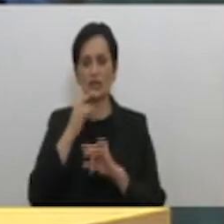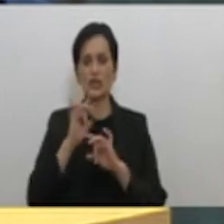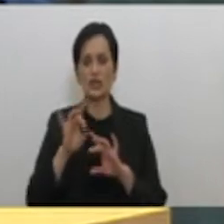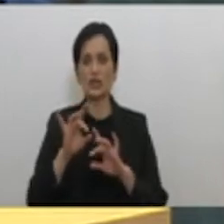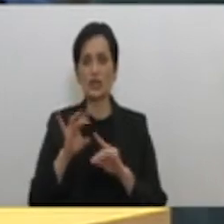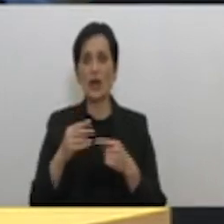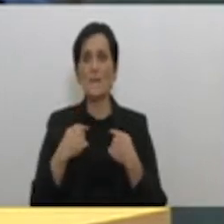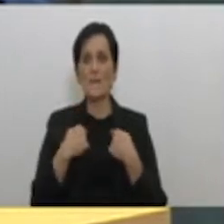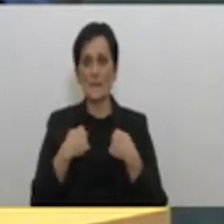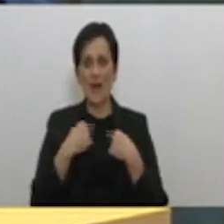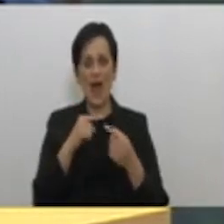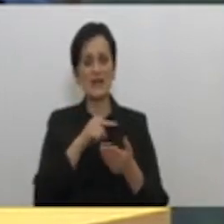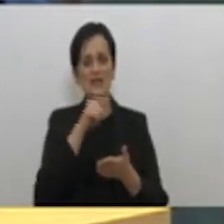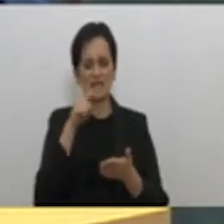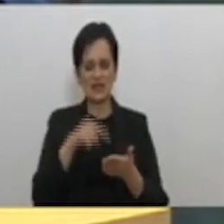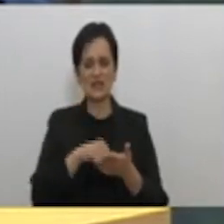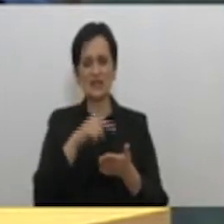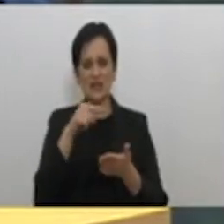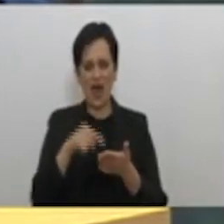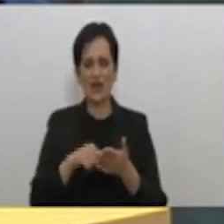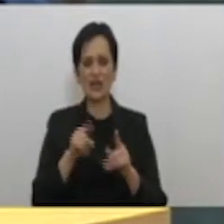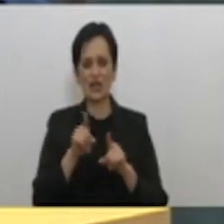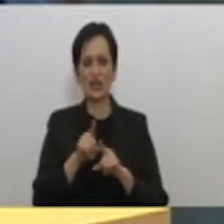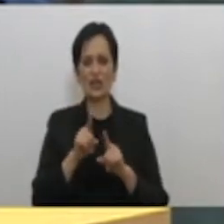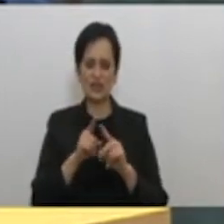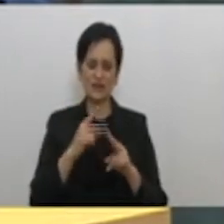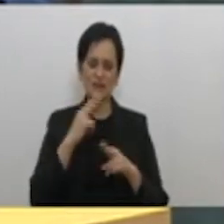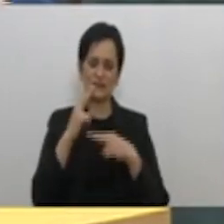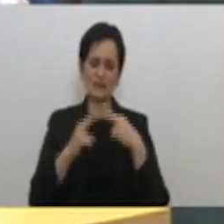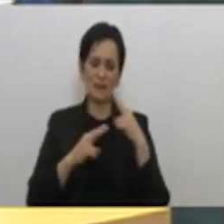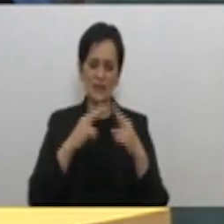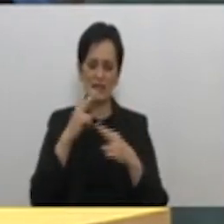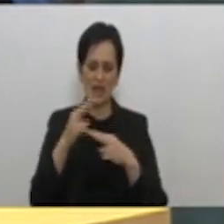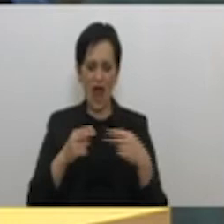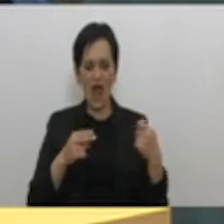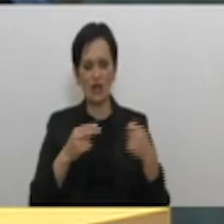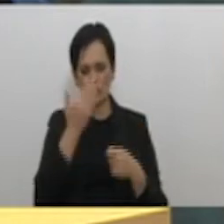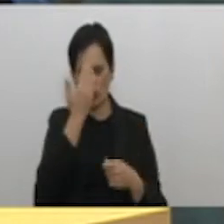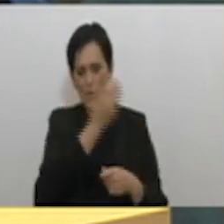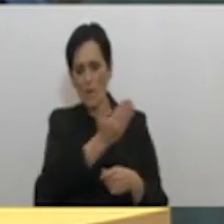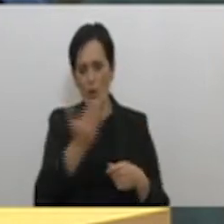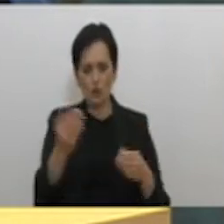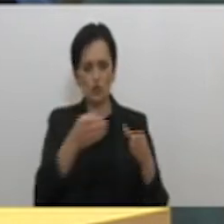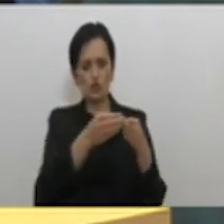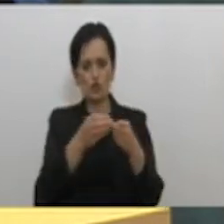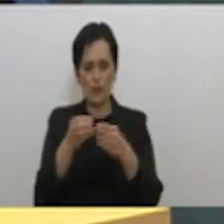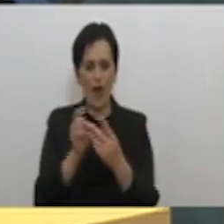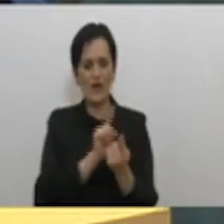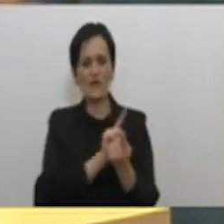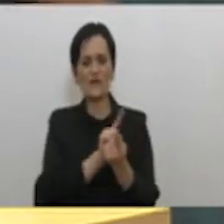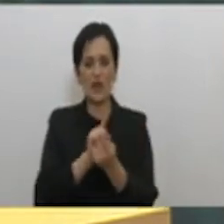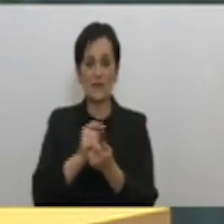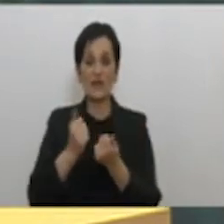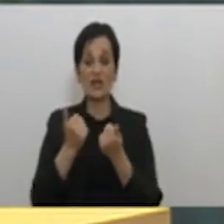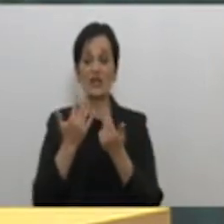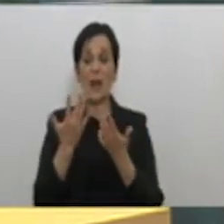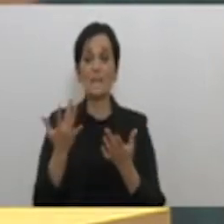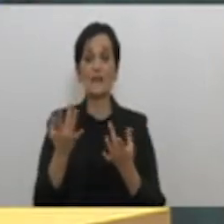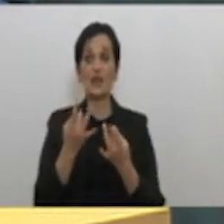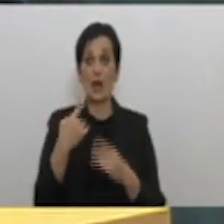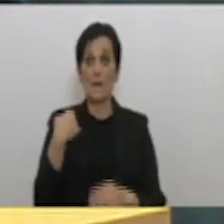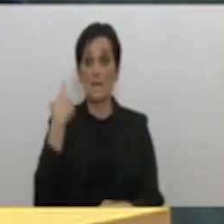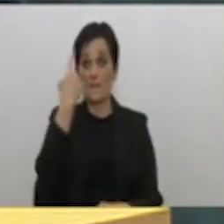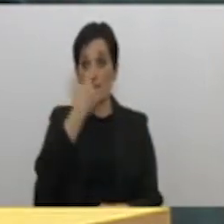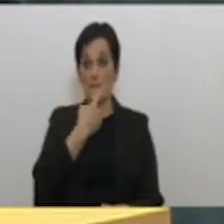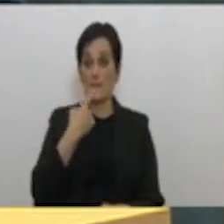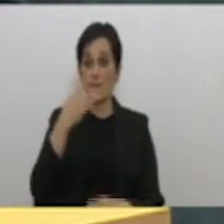Meragat să aici trebuie să mă disiseți, ha, să ți urmă să mă dismoți, să chleba să chleba, să gupeb să chleba, să gazeb. Ramnei gerat, să mă mici aici pe data cu un mod